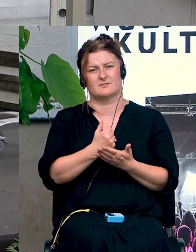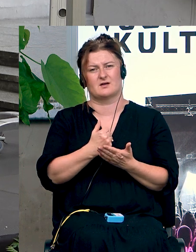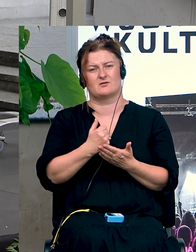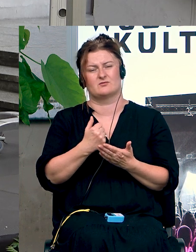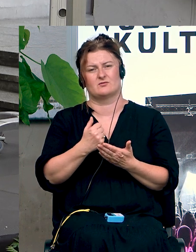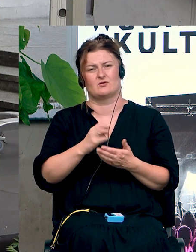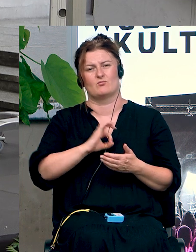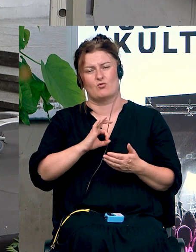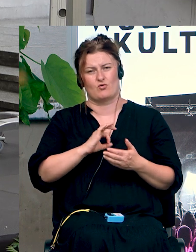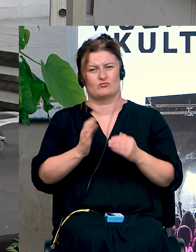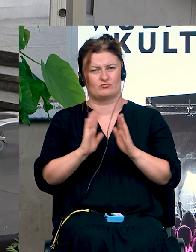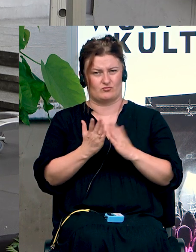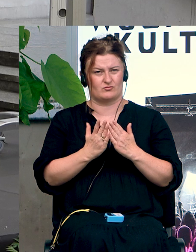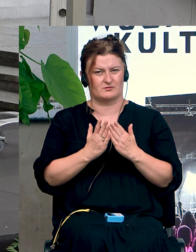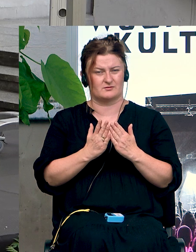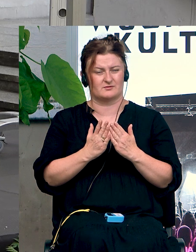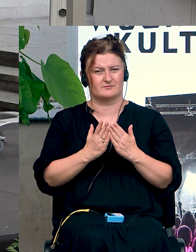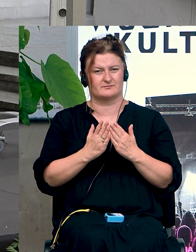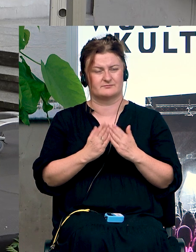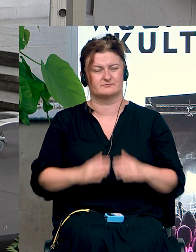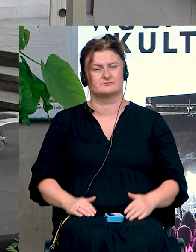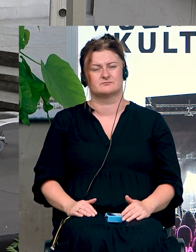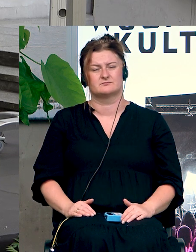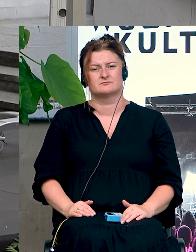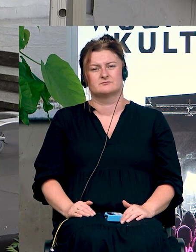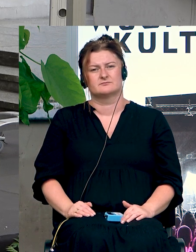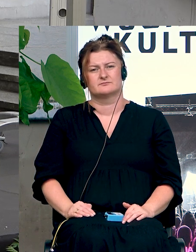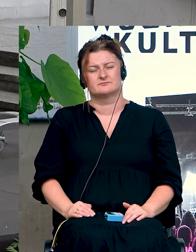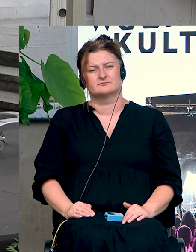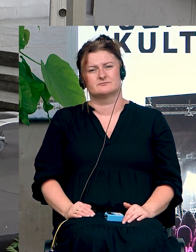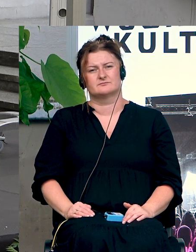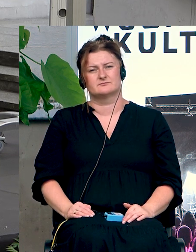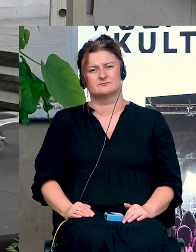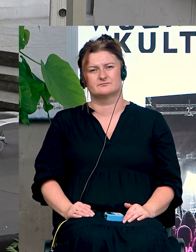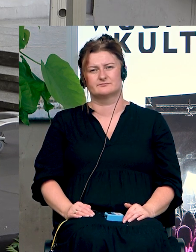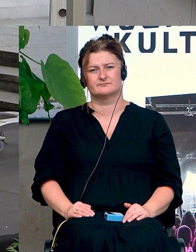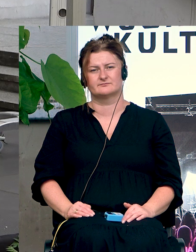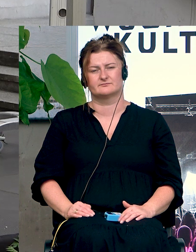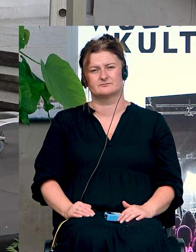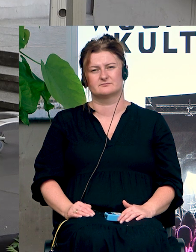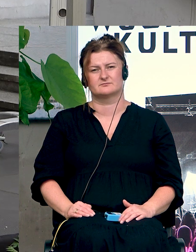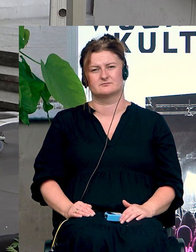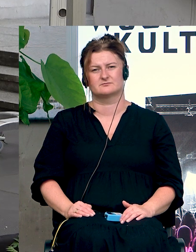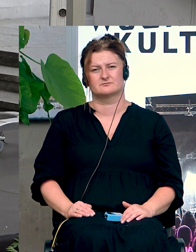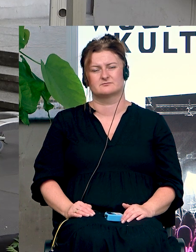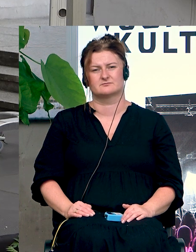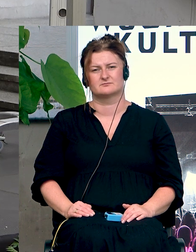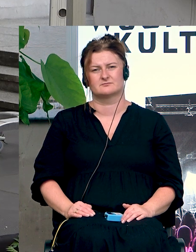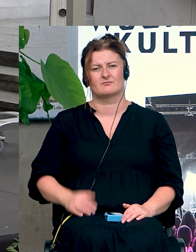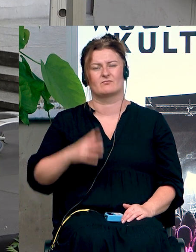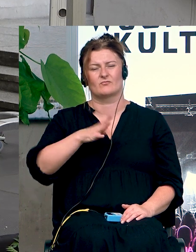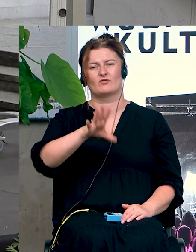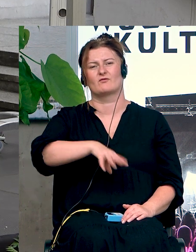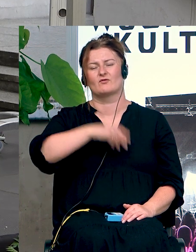називається «Сніговий тепл». Це абсолютно фантазійна, казкова, різдвяна повість для дітей. Така